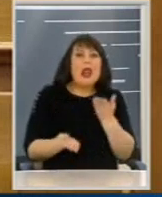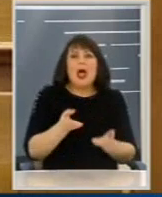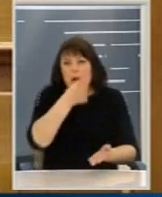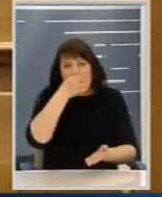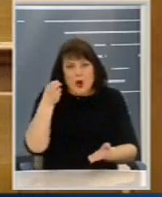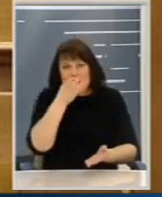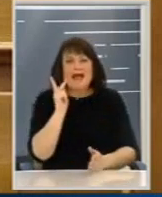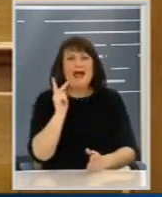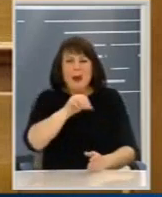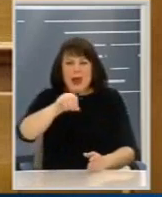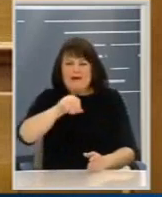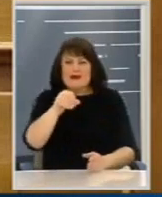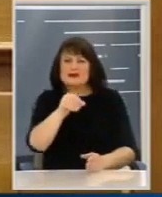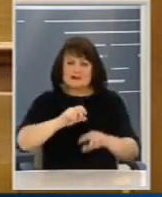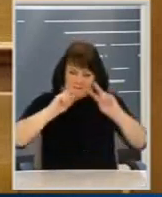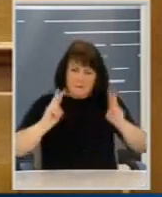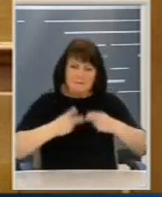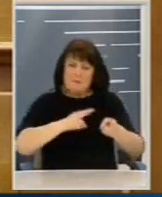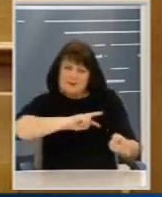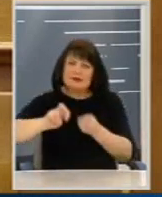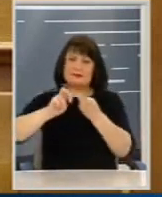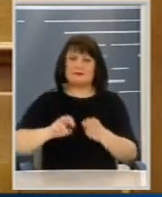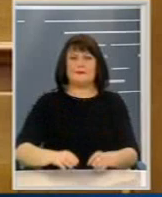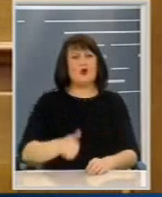μόνο στα εξάρχεια και εκτός εξαρχείων.